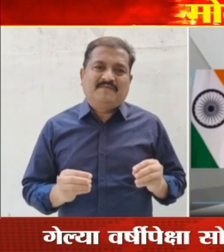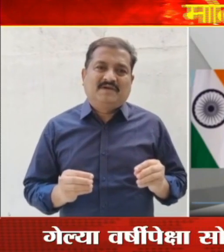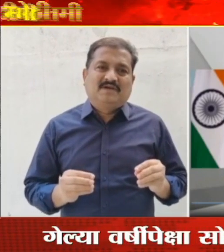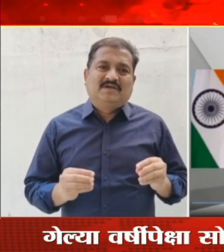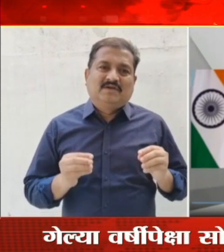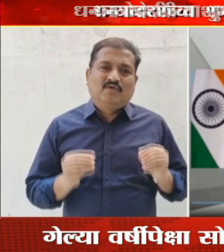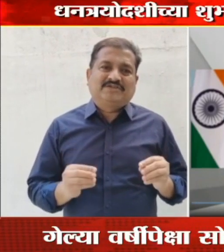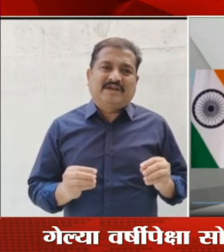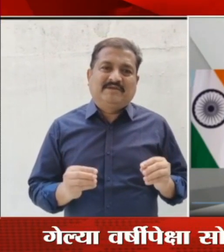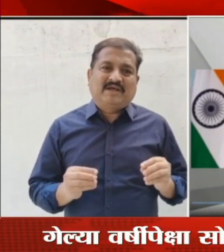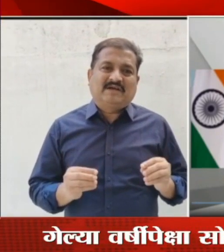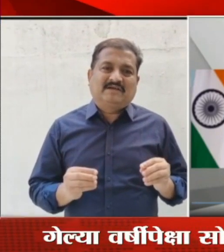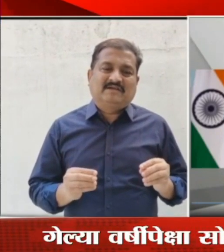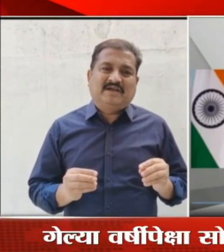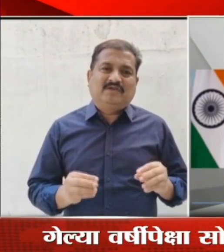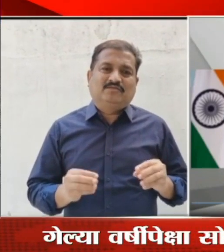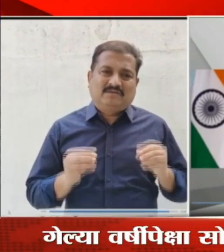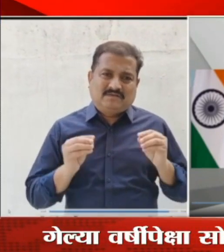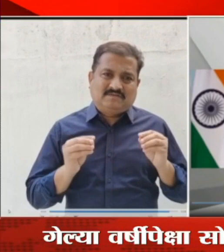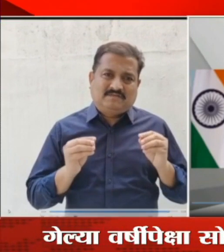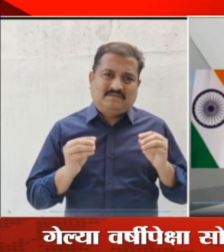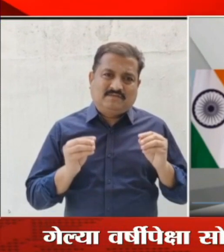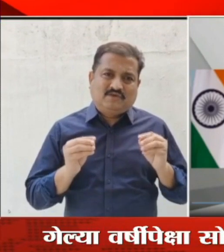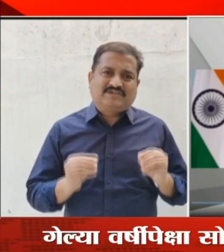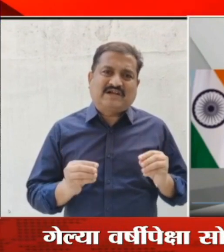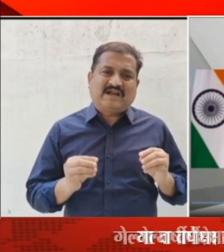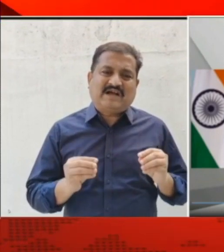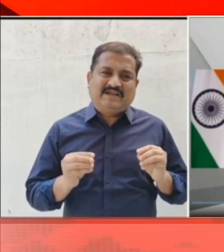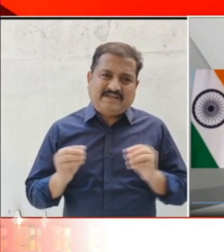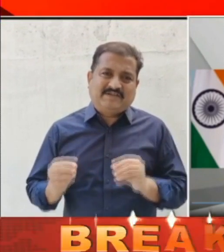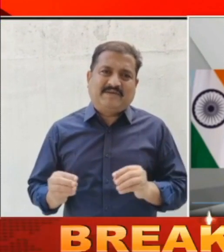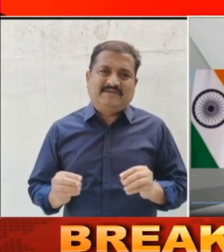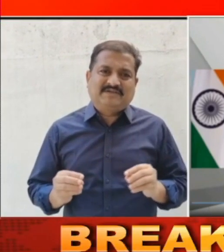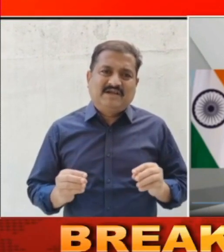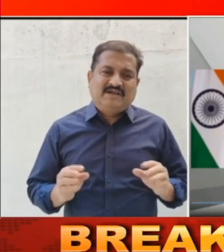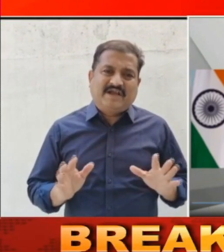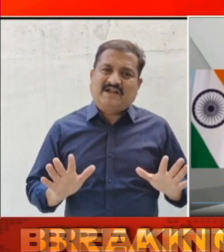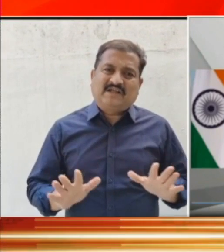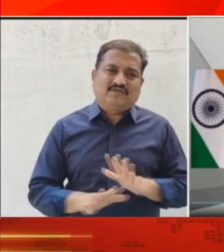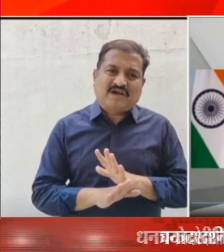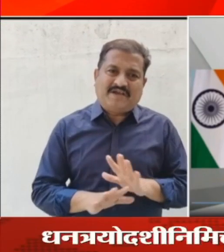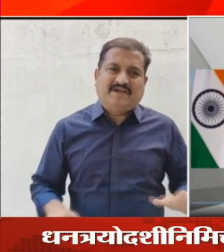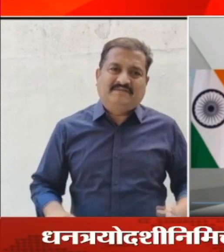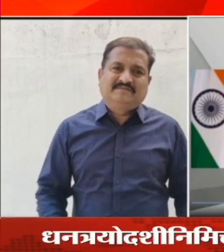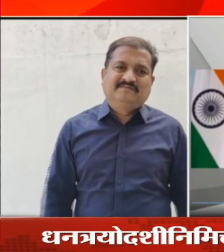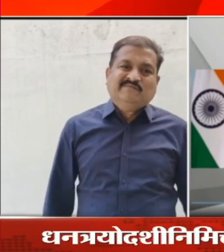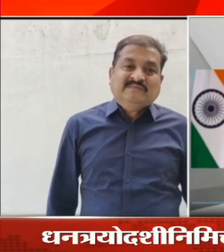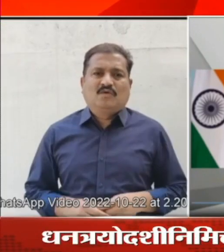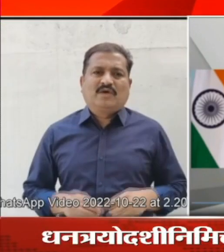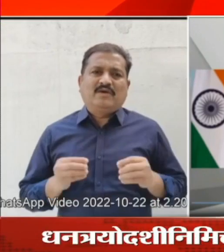काम निवडणुकीच्या निमित्तानं हे मोदी सरकार आणि देवेंद्र फडणवीस हे करत आहेत, दुसरं काही.